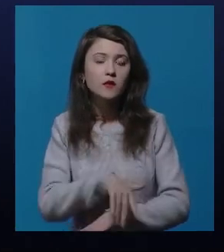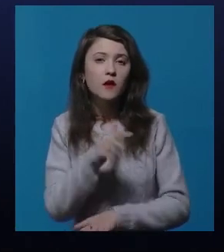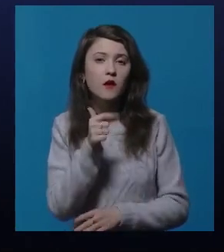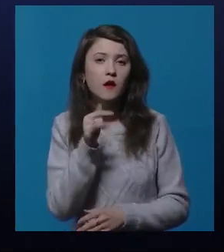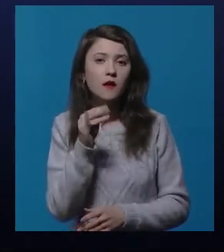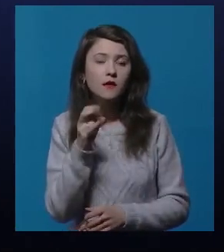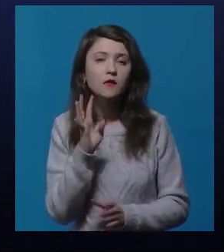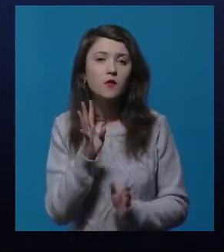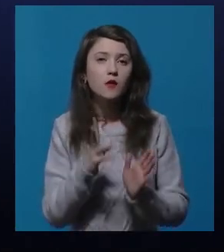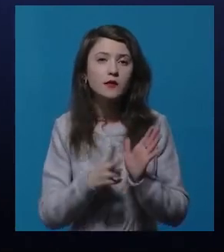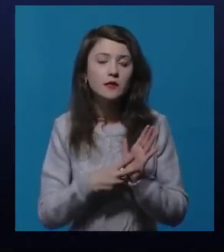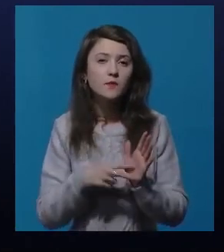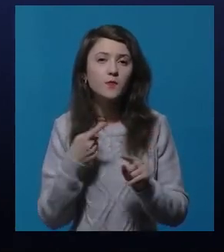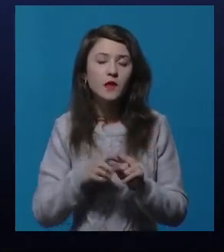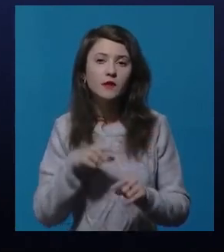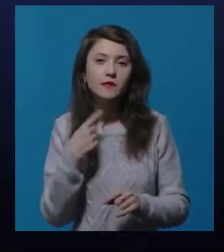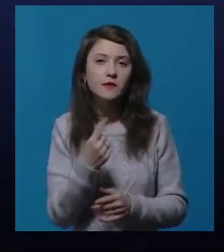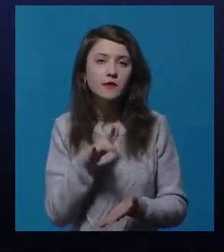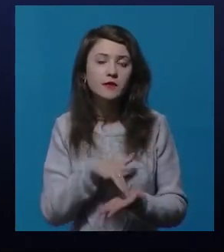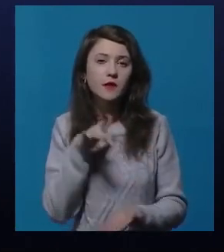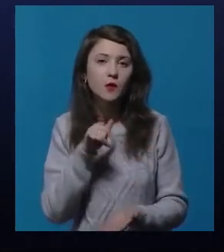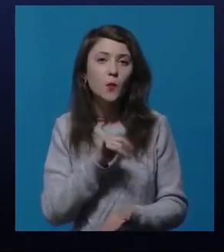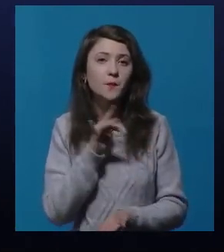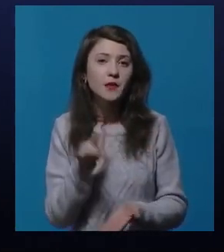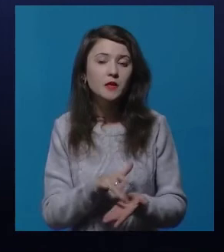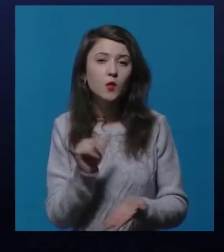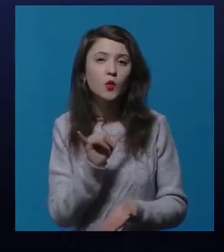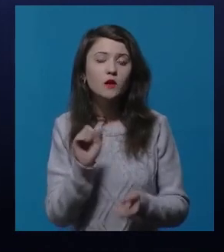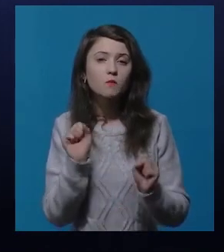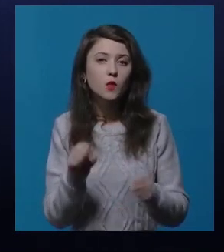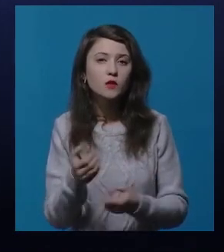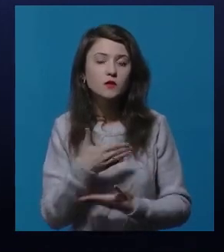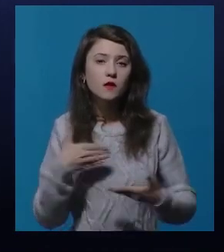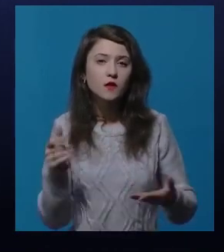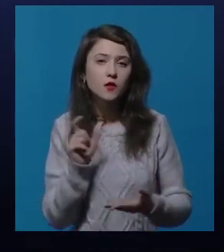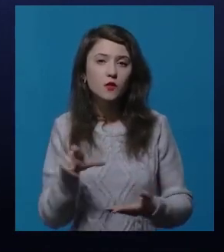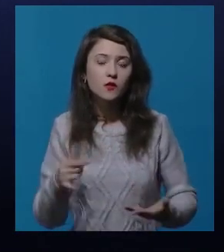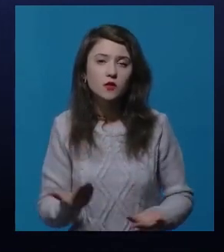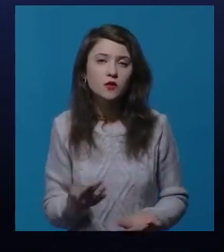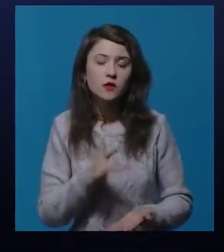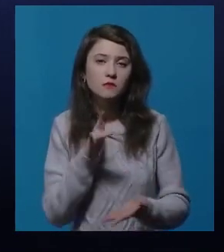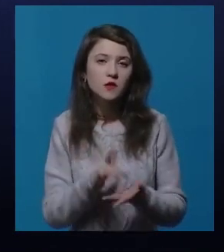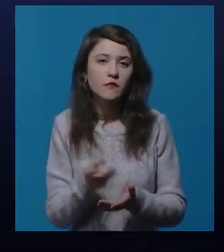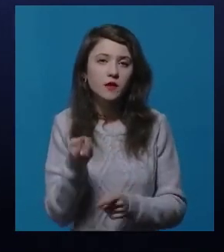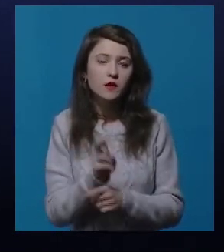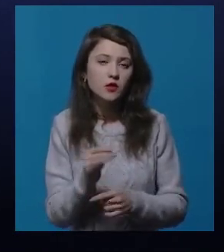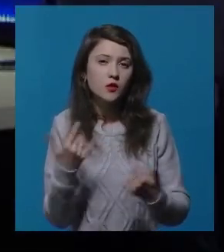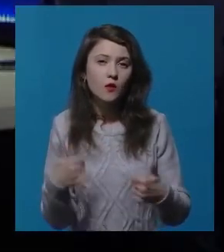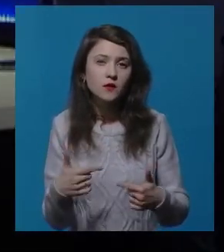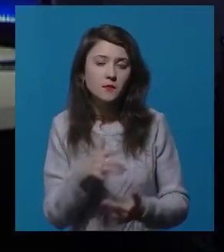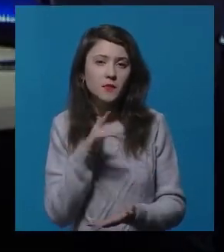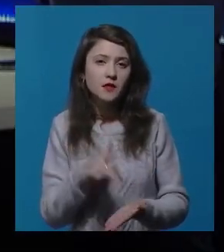47. Це єдиний центр у місті, куди можуть наші громадяни і жителі міста звернутися, чи гості міста.